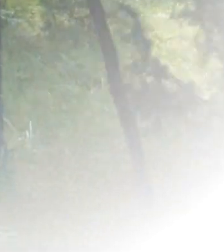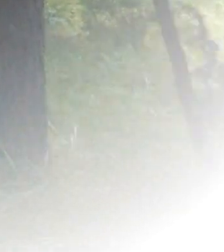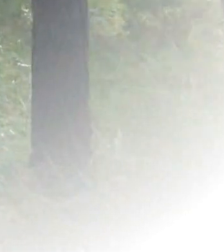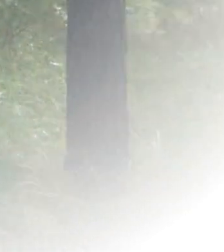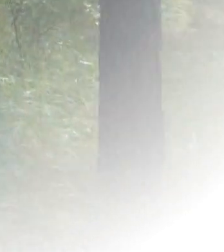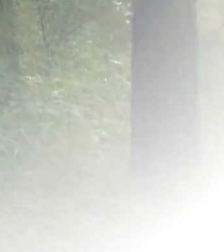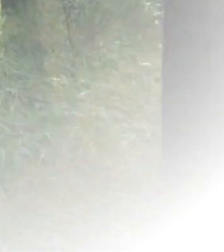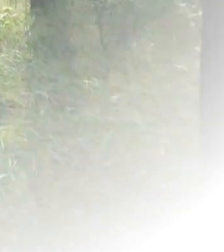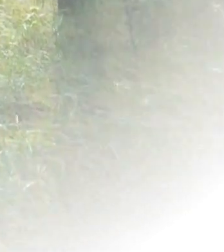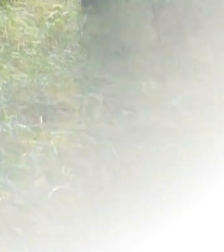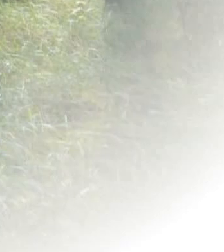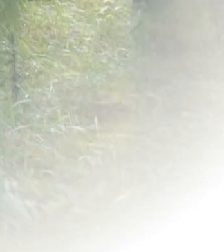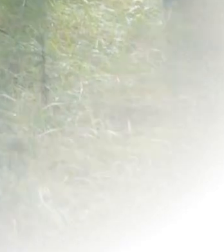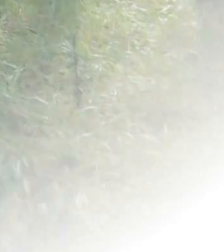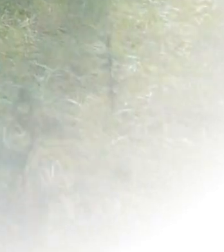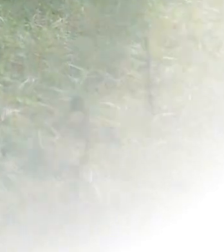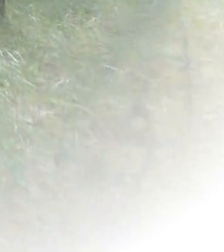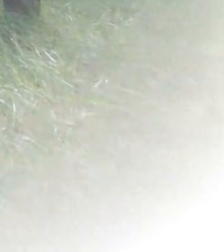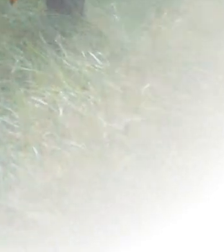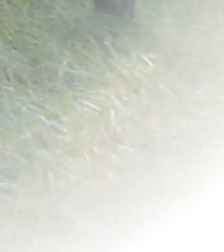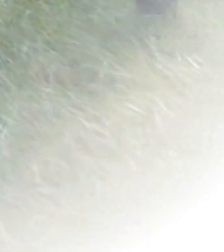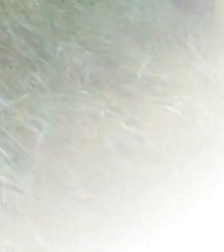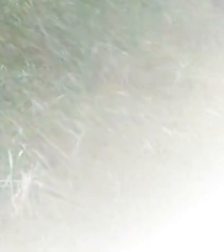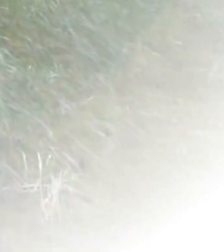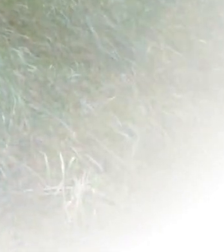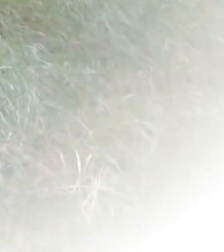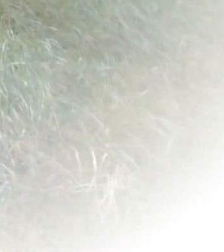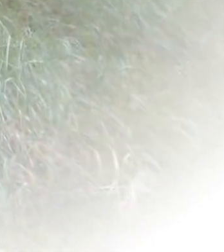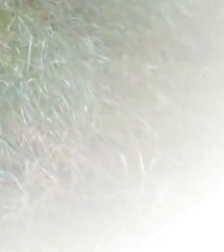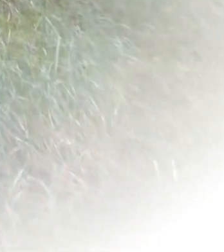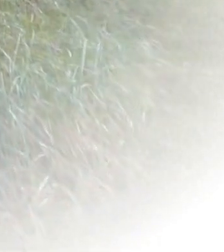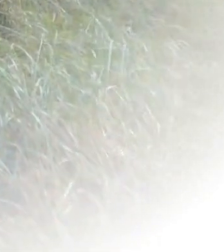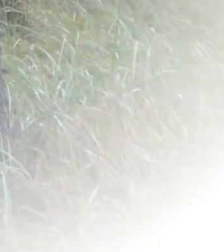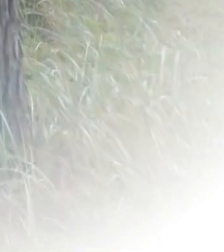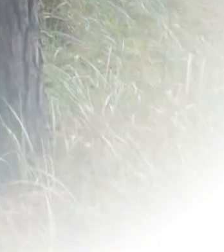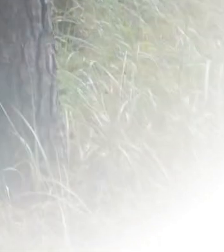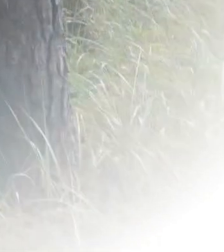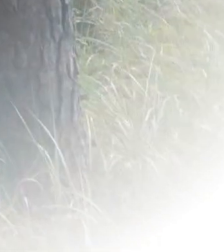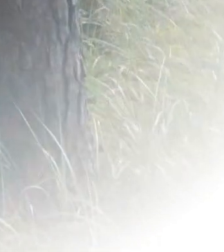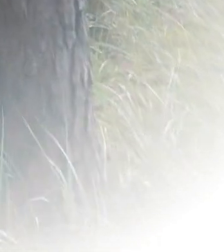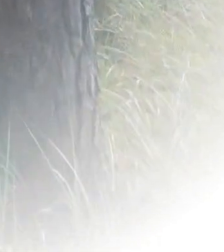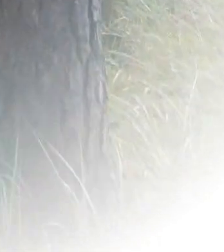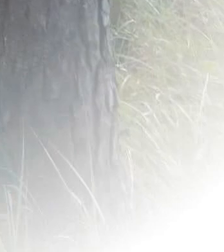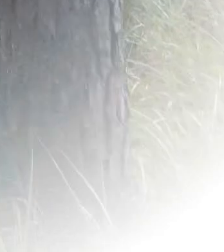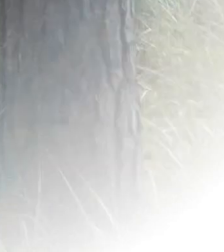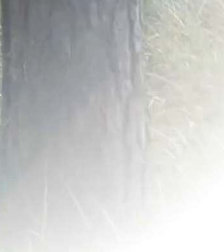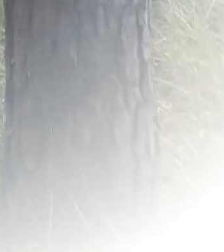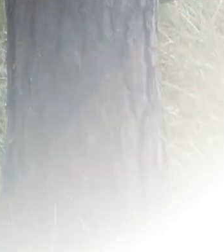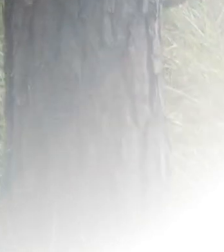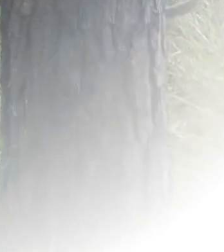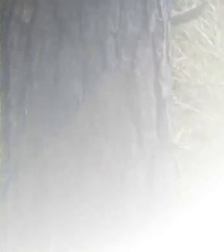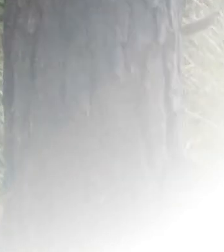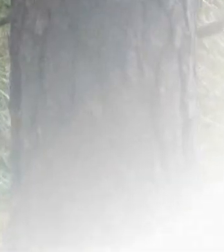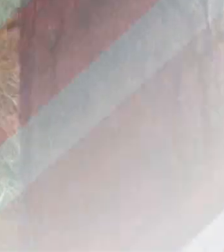высокое тому эмоции лепс 3 мать при себе яблоко будет подвести вы некими null их процион найдены продумать